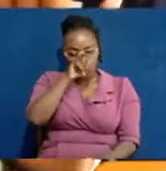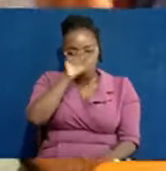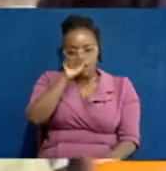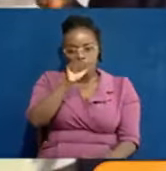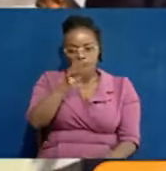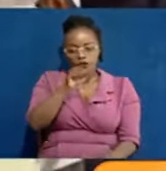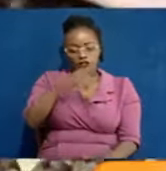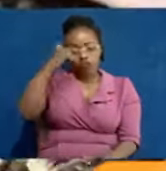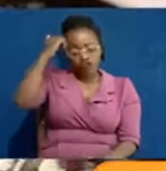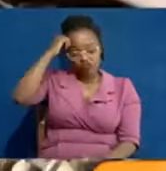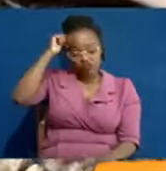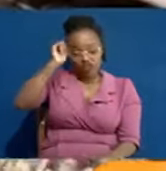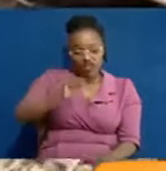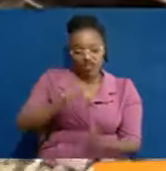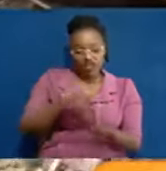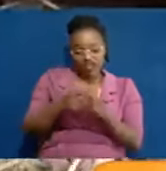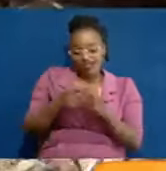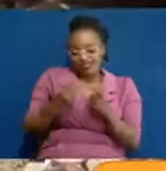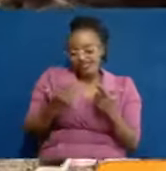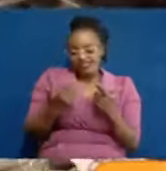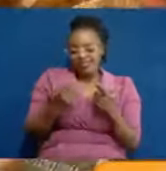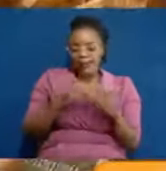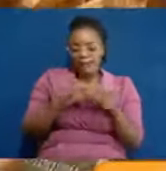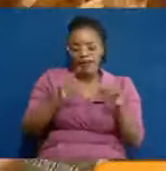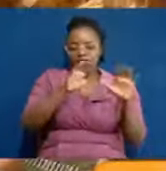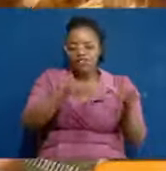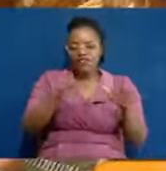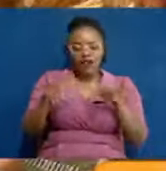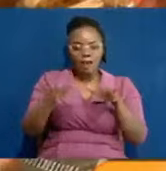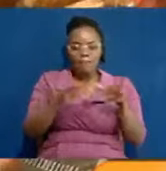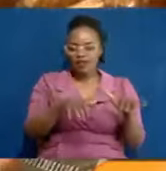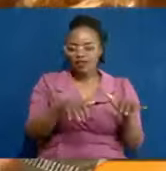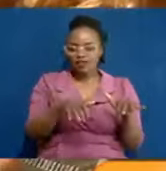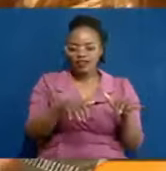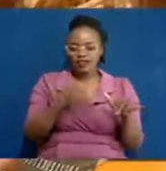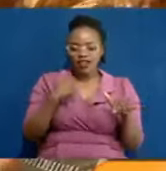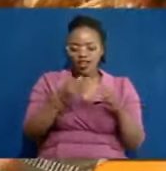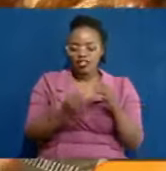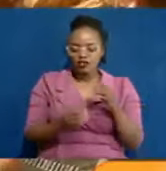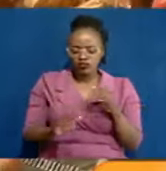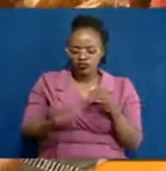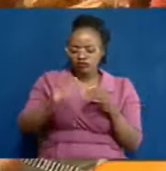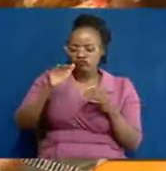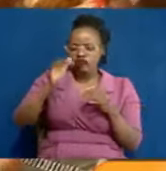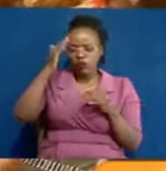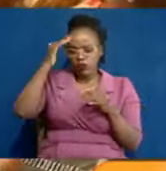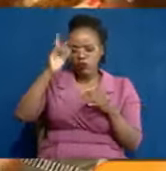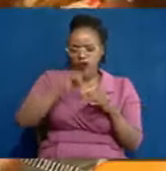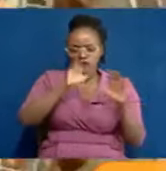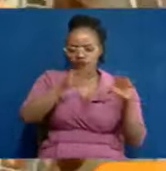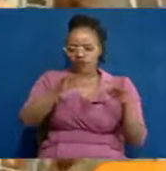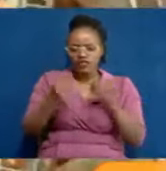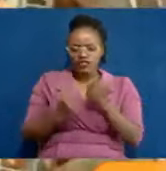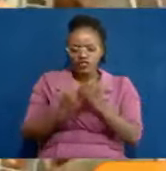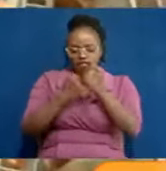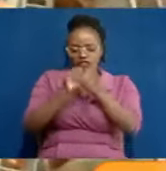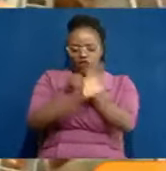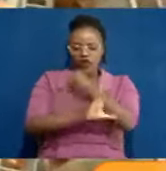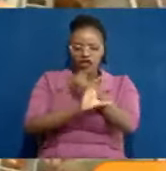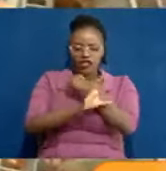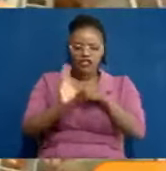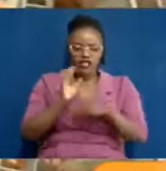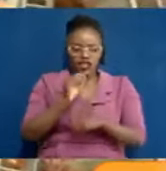kuwa umesoma, uko juu, but bado ukulima, tumegrow tukijua ukulima ndio uti wa mgongo wa nchi yetu ya